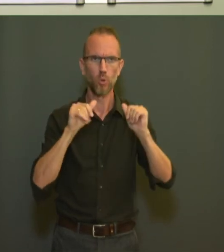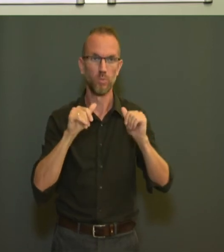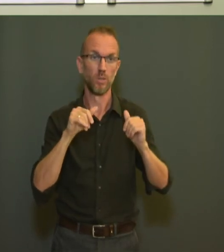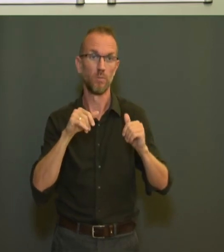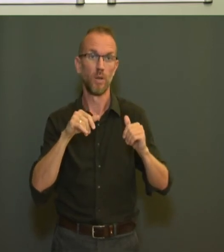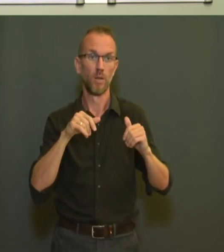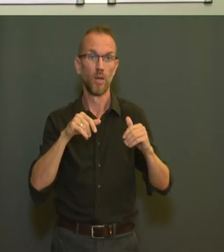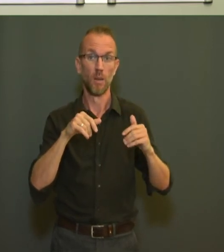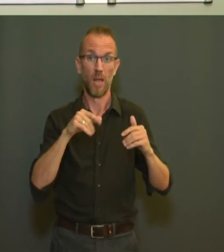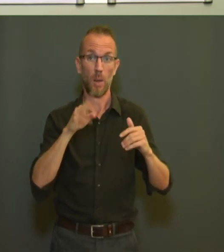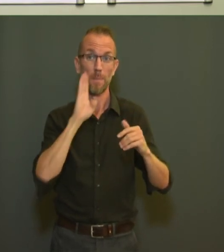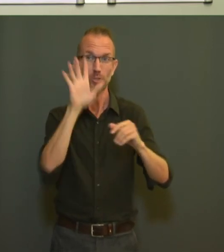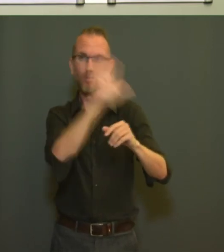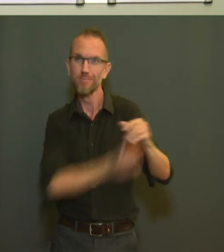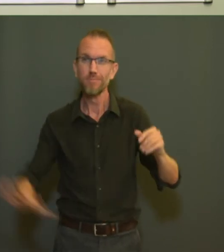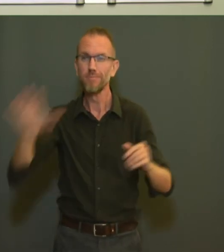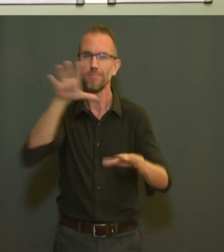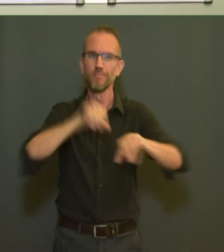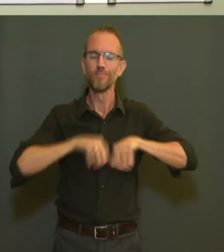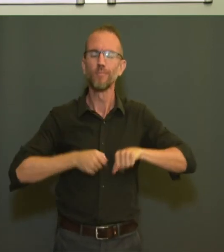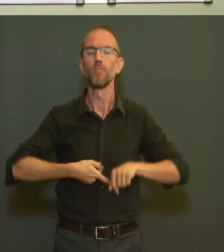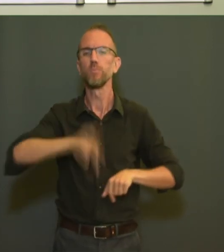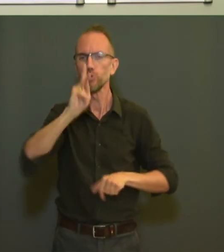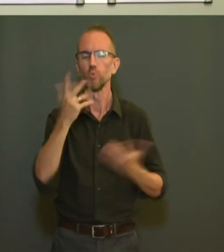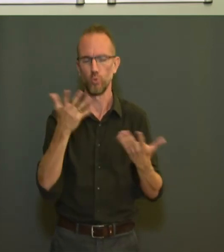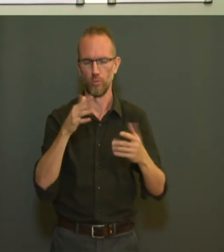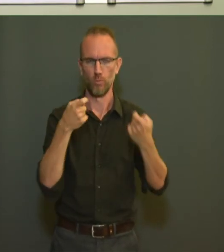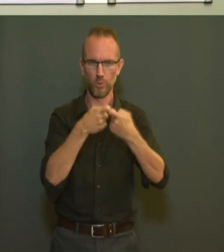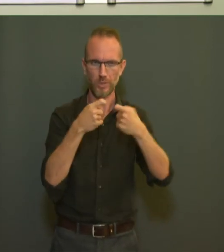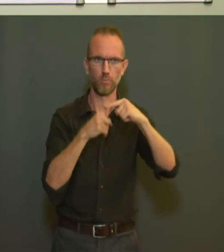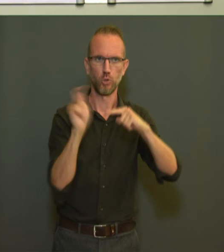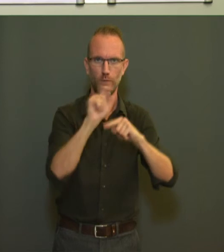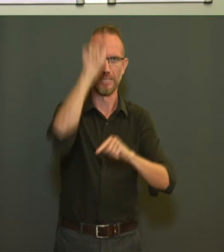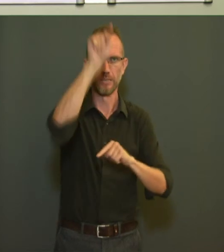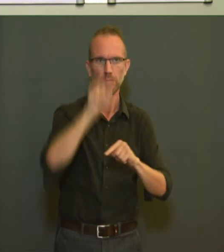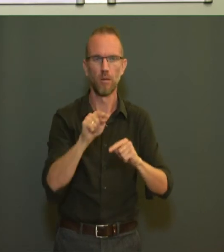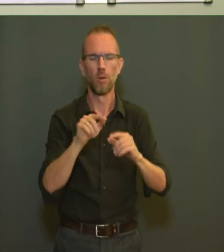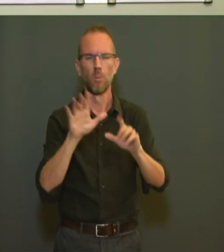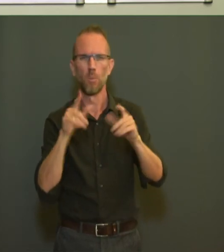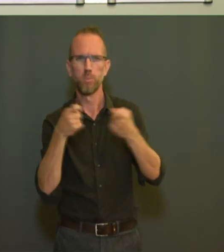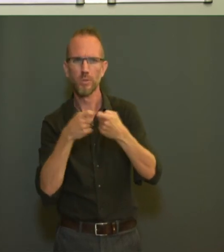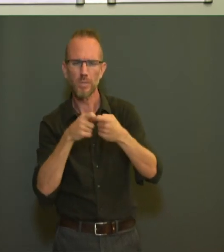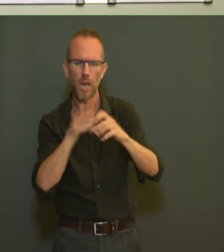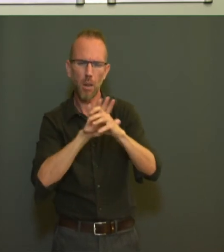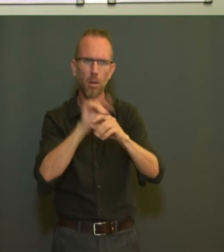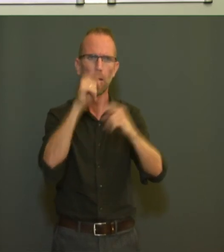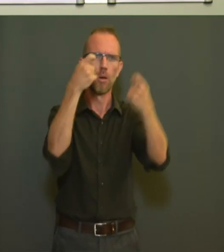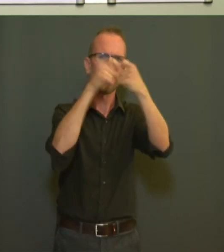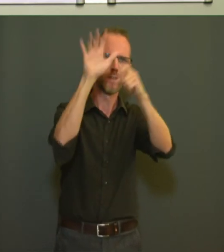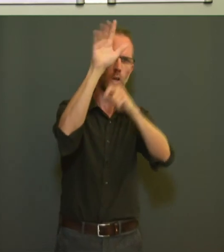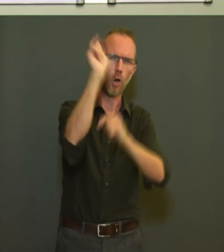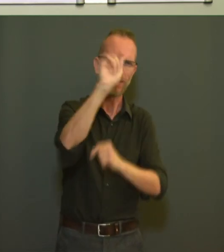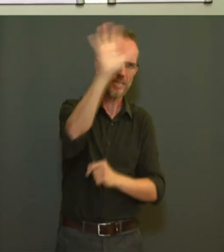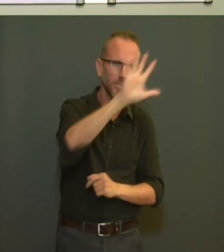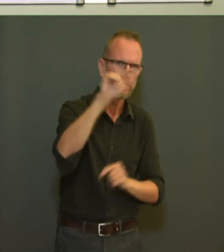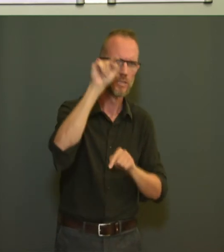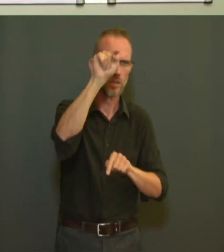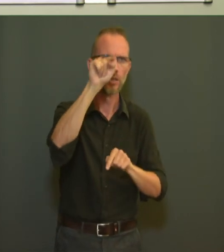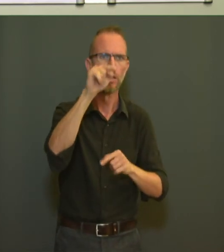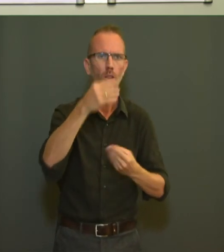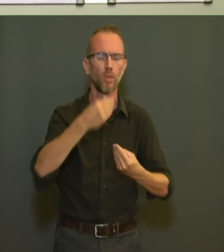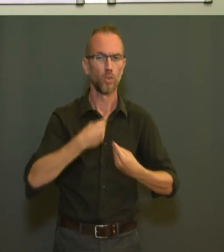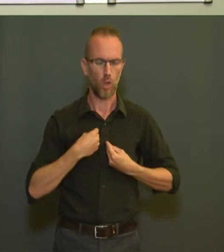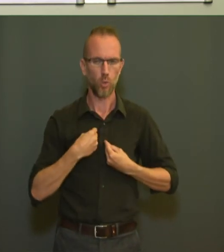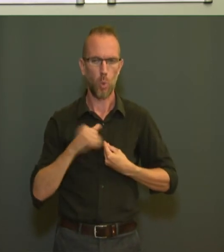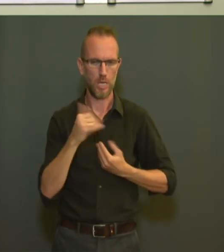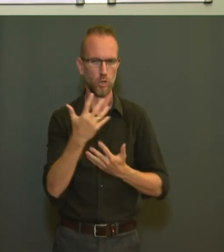ces deux grandes villes ou dans leur entourage en tout cas. Et donc celles qui sont un peu le driver de ce chiffre qui nous amène à